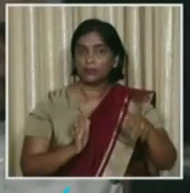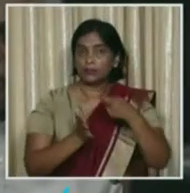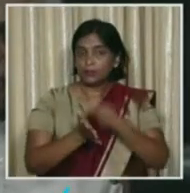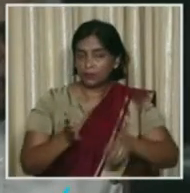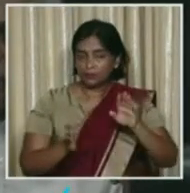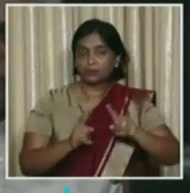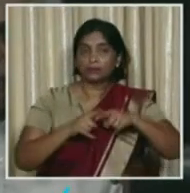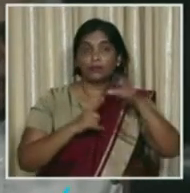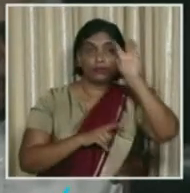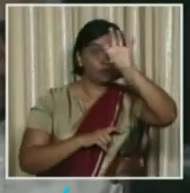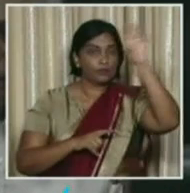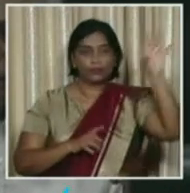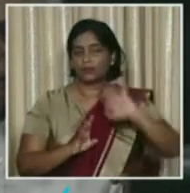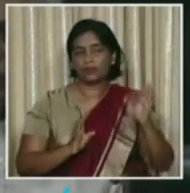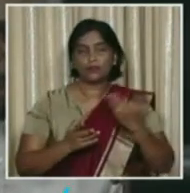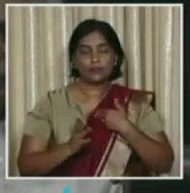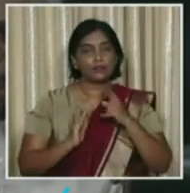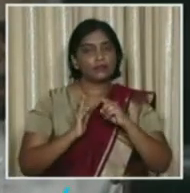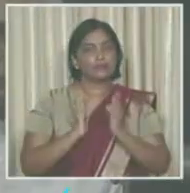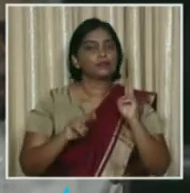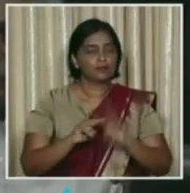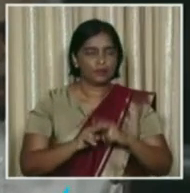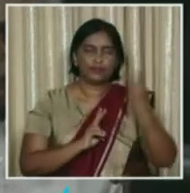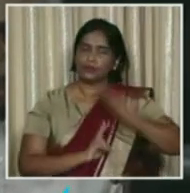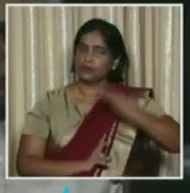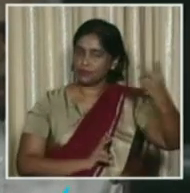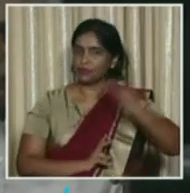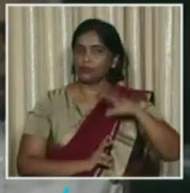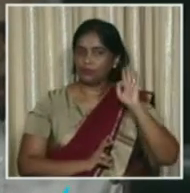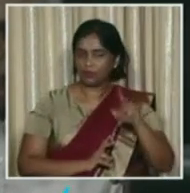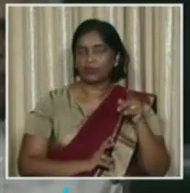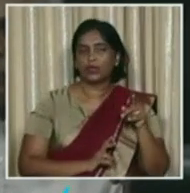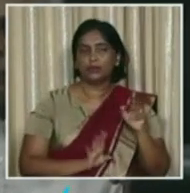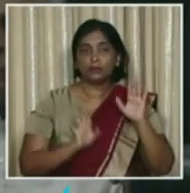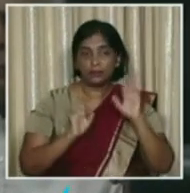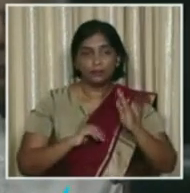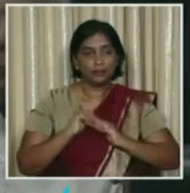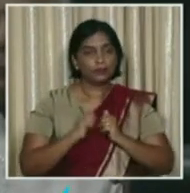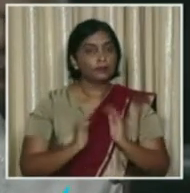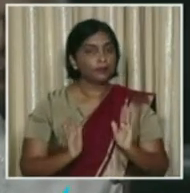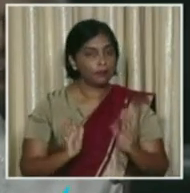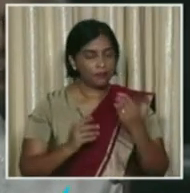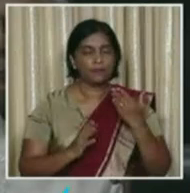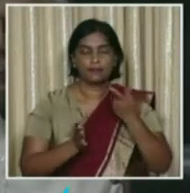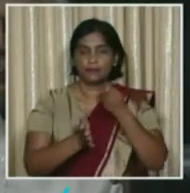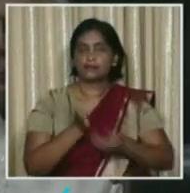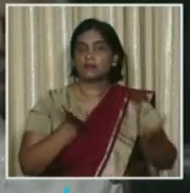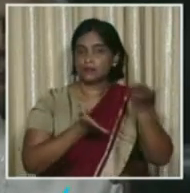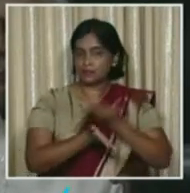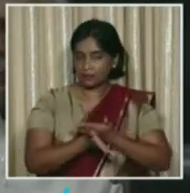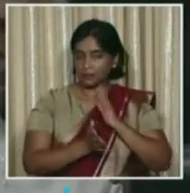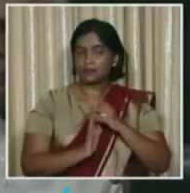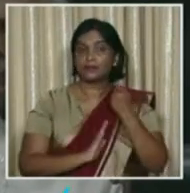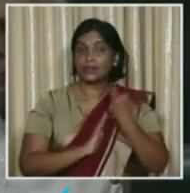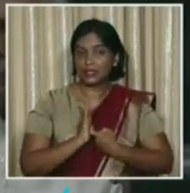තියෙන්නේ වෙනත් රටවල් එක්ක නෙමෙයි, අපිට තියෙන IMF සංවිධානය එක්ක. නමුත් ඒක ක්‍රියාත්මක කරන්න අපි ගිවිසුමක් හරි ක්‍රියාත්මක කරොත්